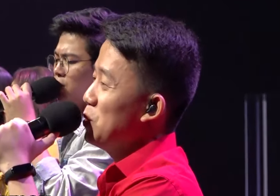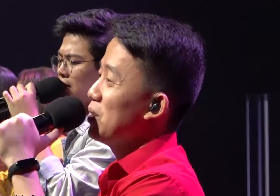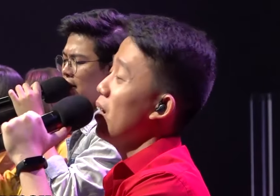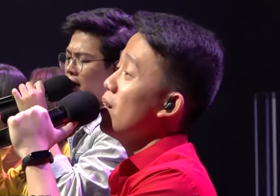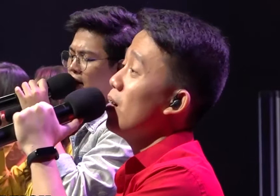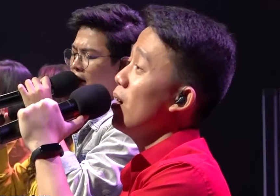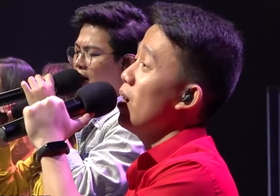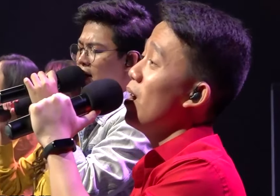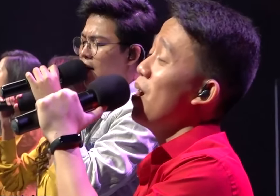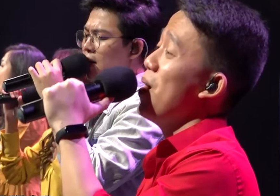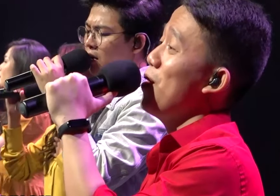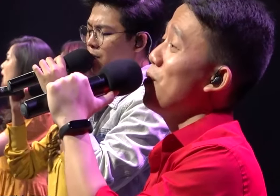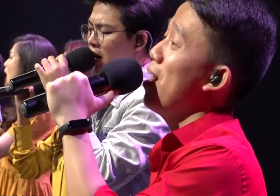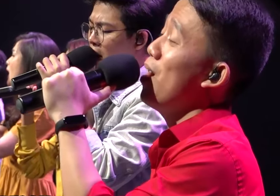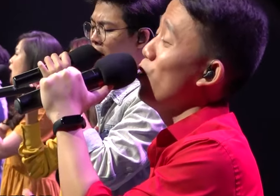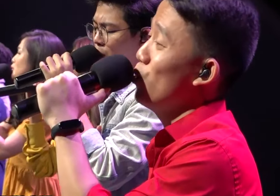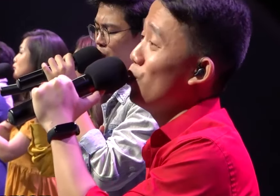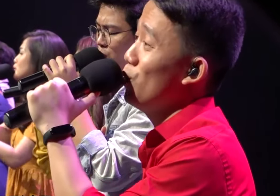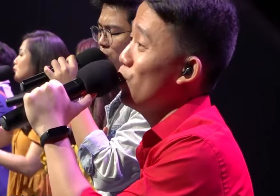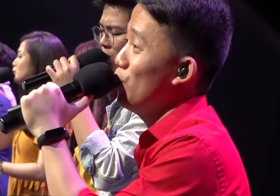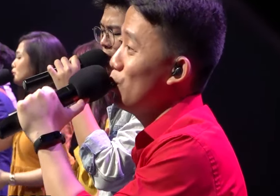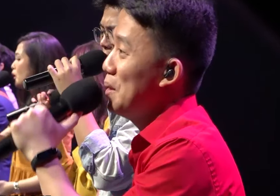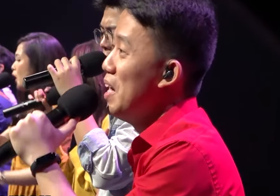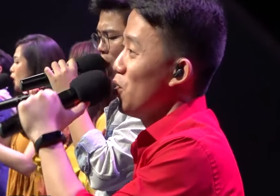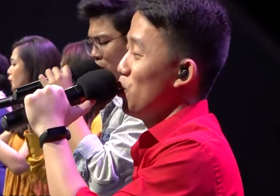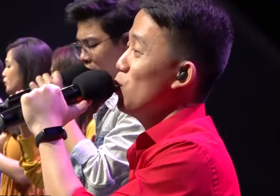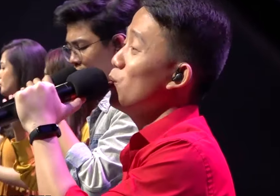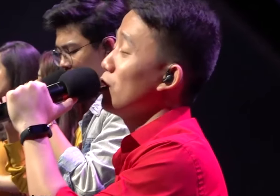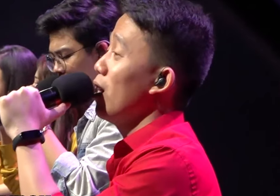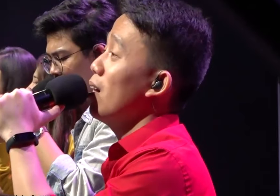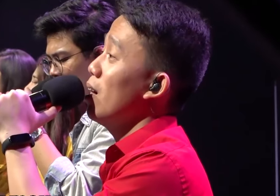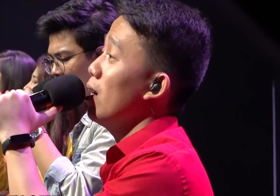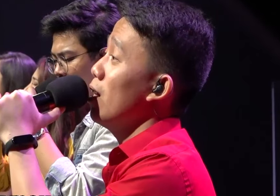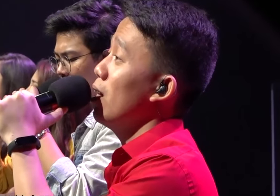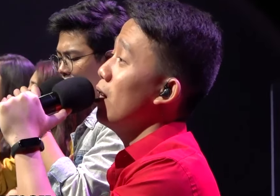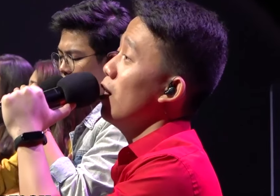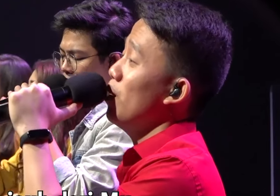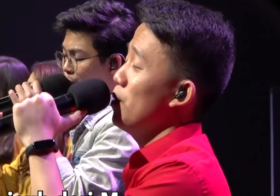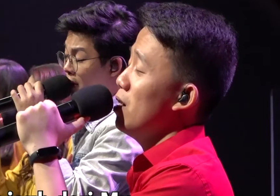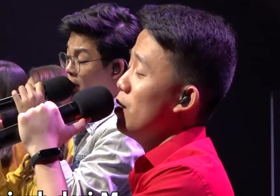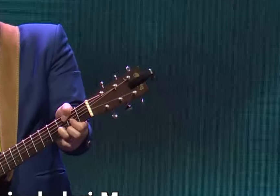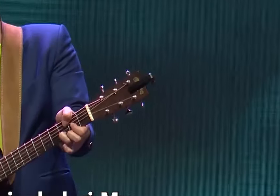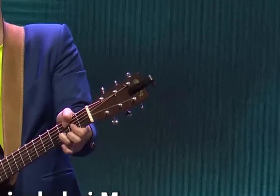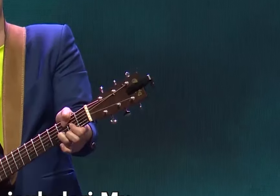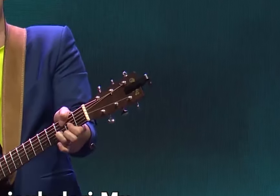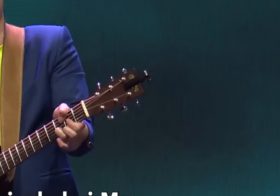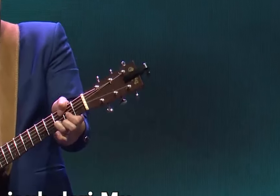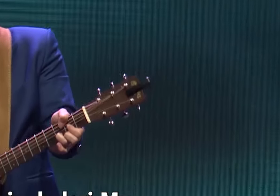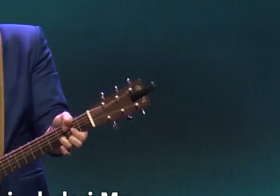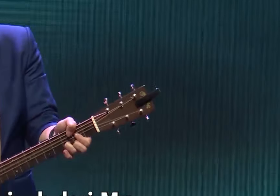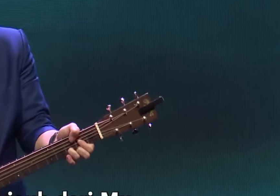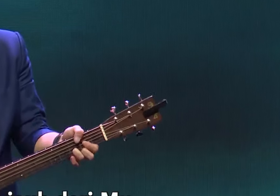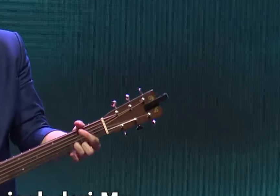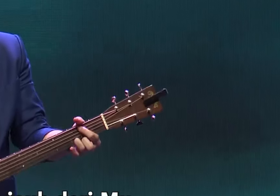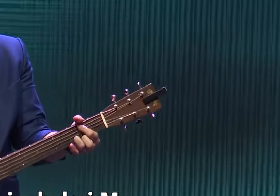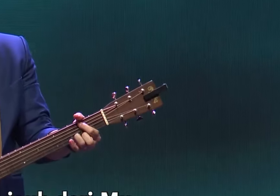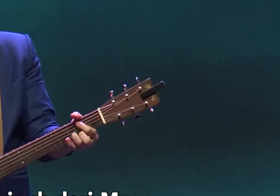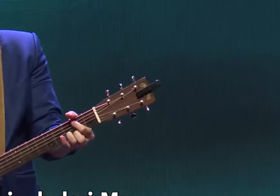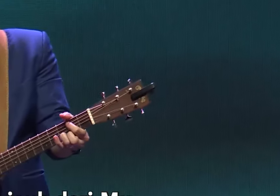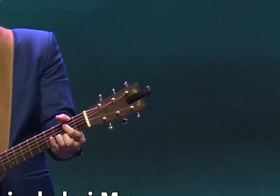Ku tak mau, ku tak mampu